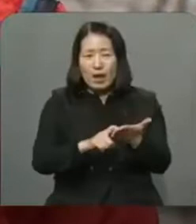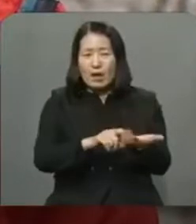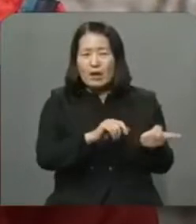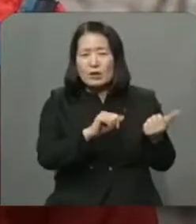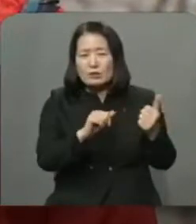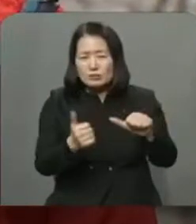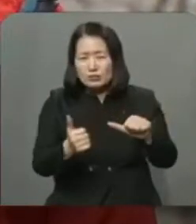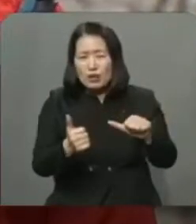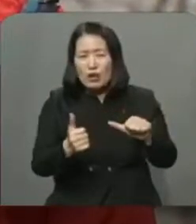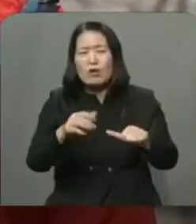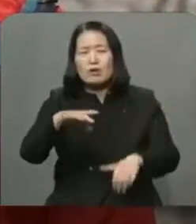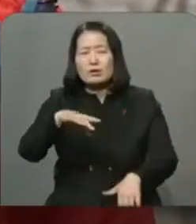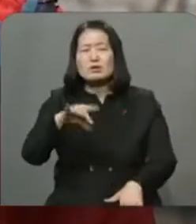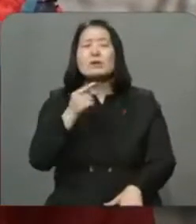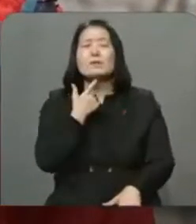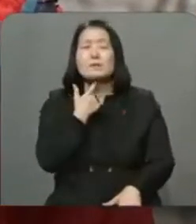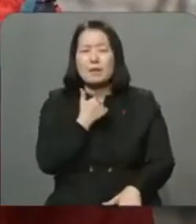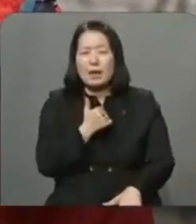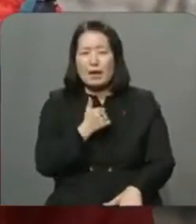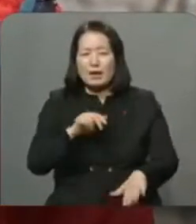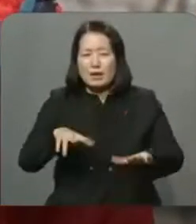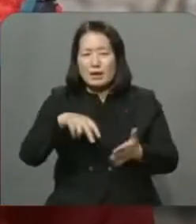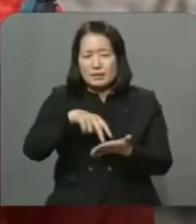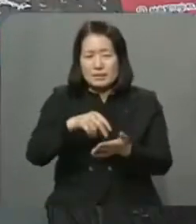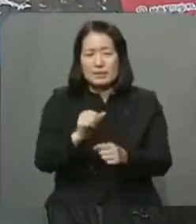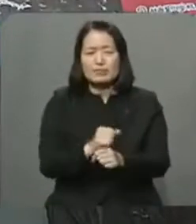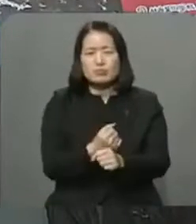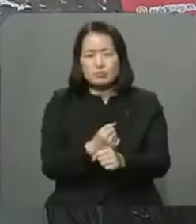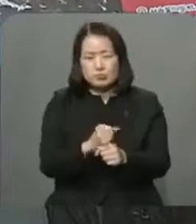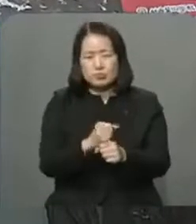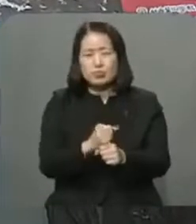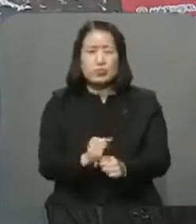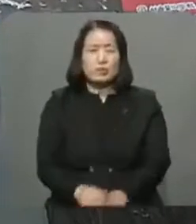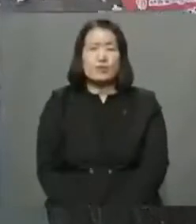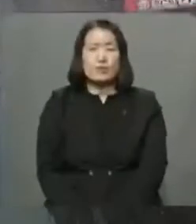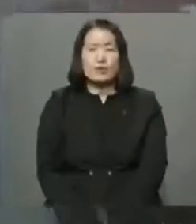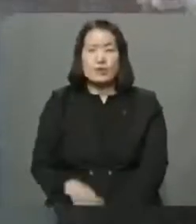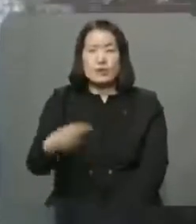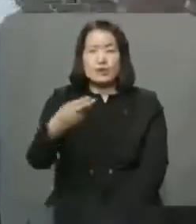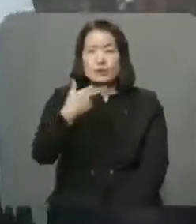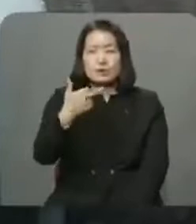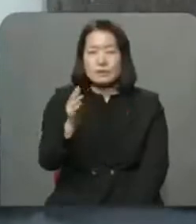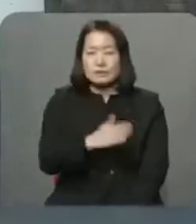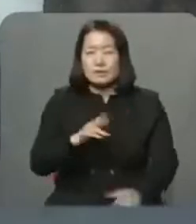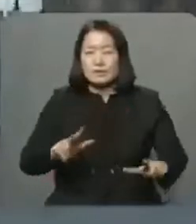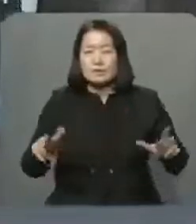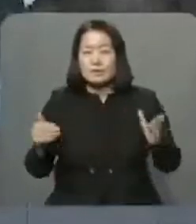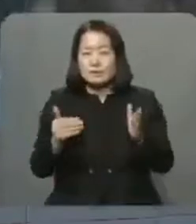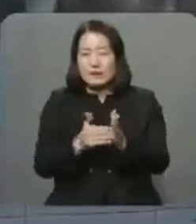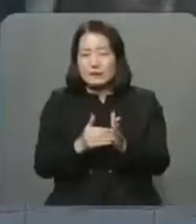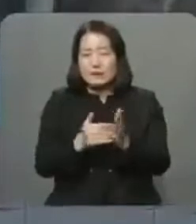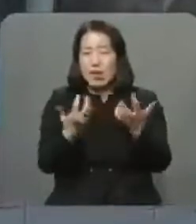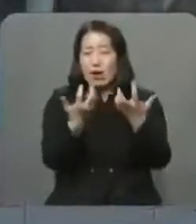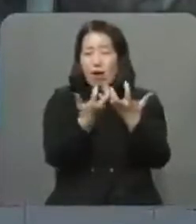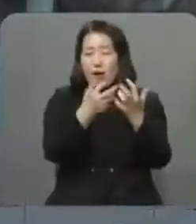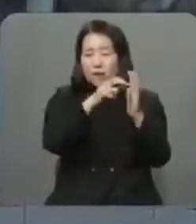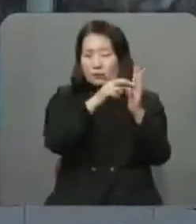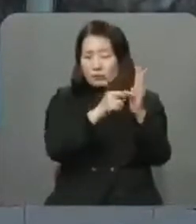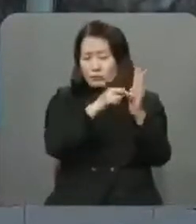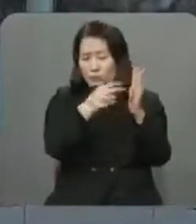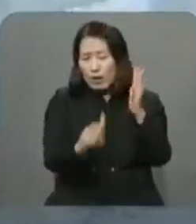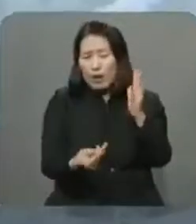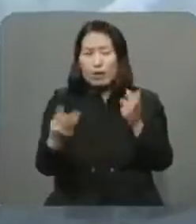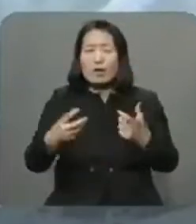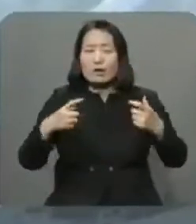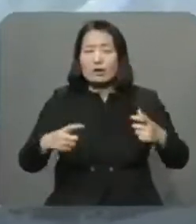처음으로 겪는 거라 저희들도 많이 당황하는 입장이었죠. 2017년부터 지금까지 빙벽 사고로